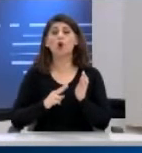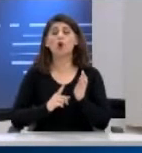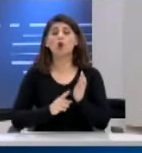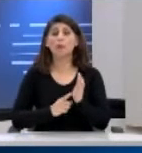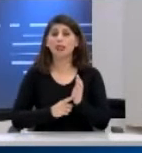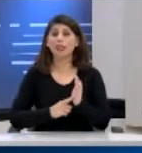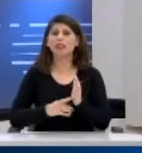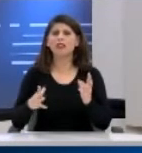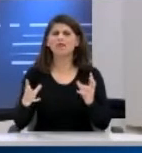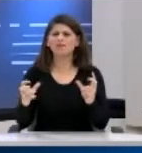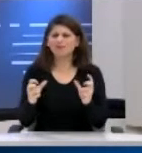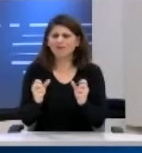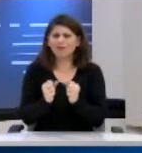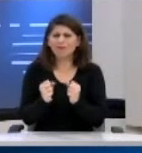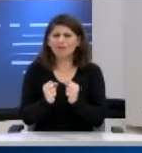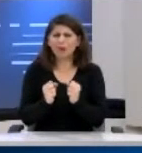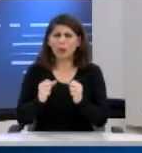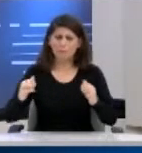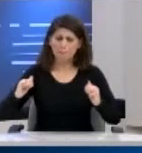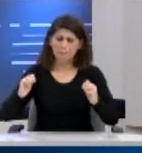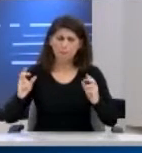και δημοσιονομικού περιορισμού.